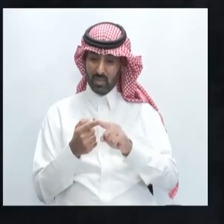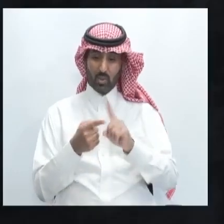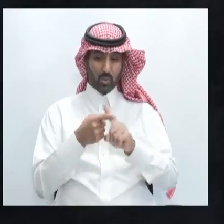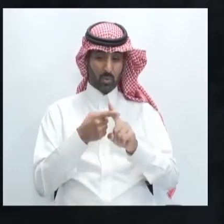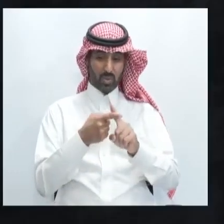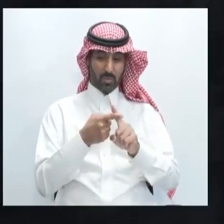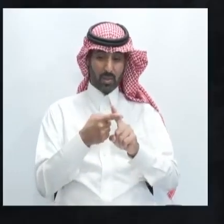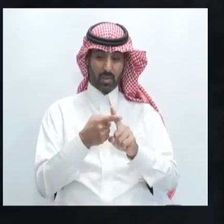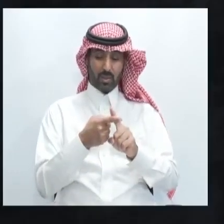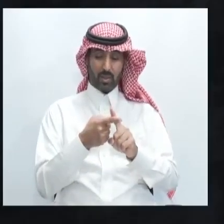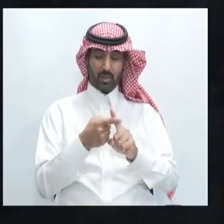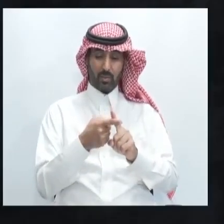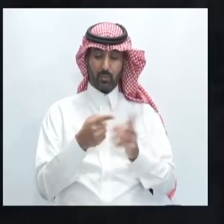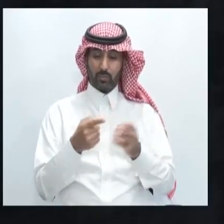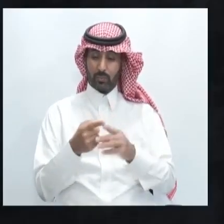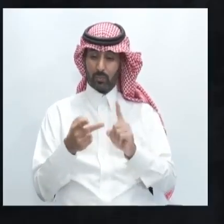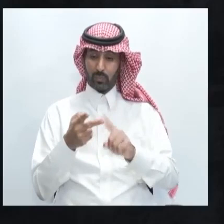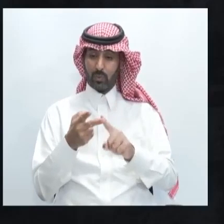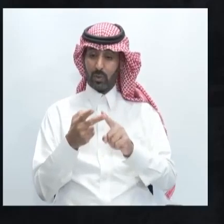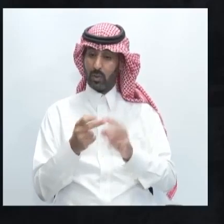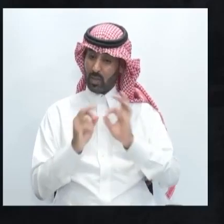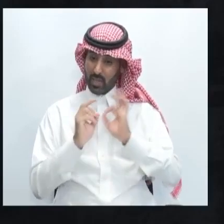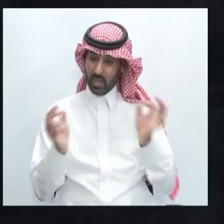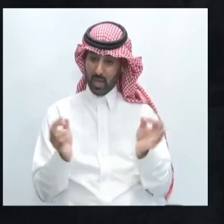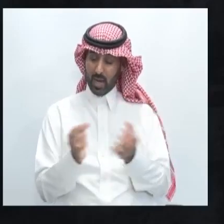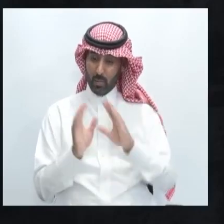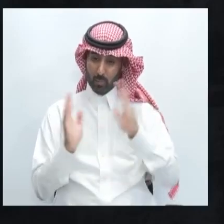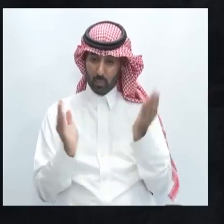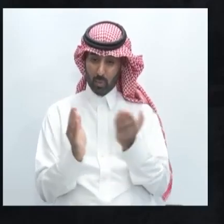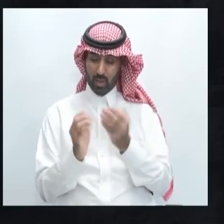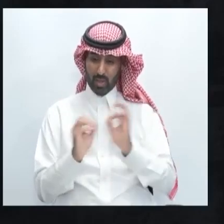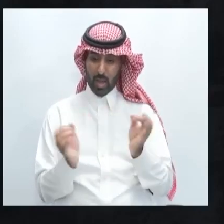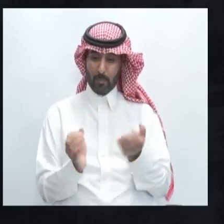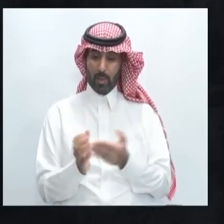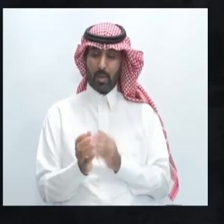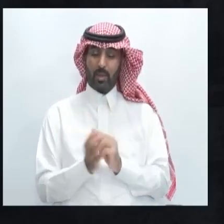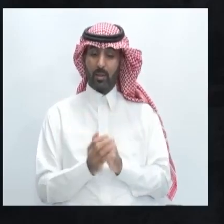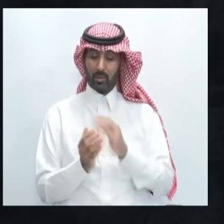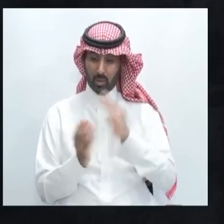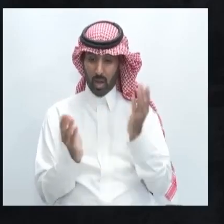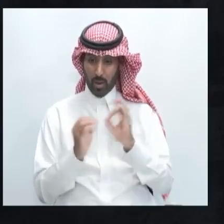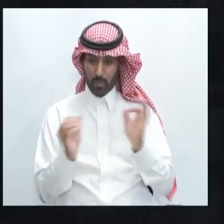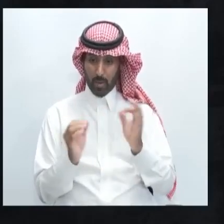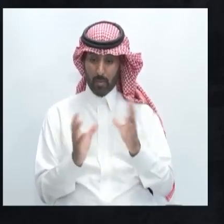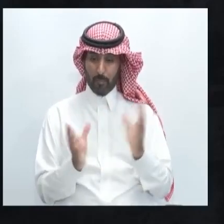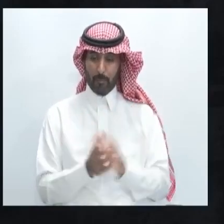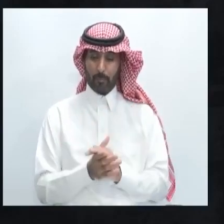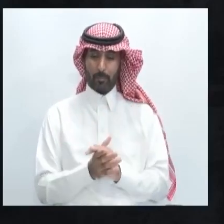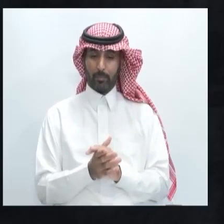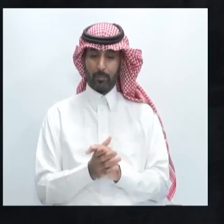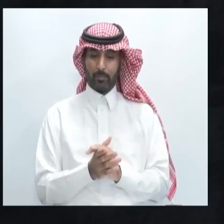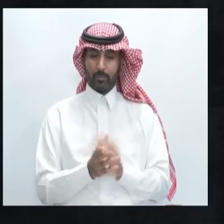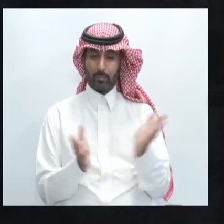موجبه باختصار شديد وان تكون المقدمه الكبرى كليه المقدمه الكبرى الكليه والمقدمه